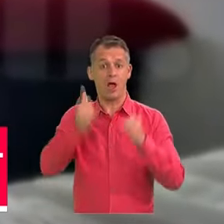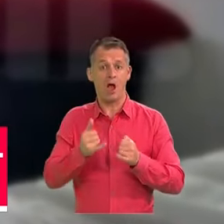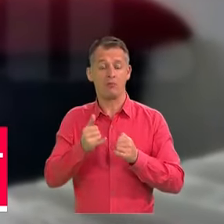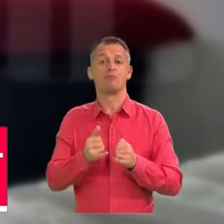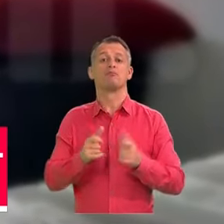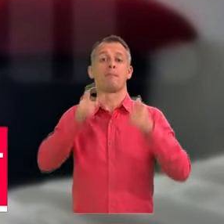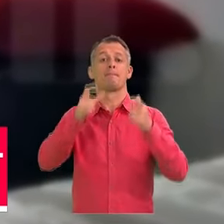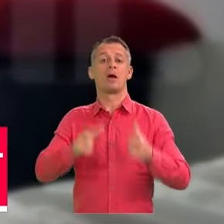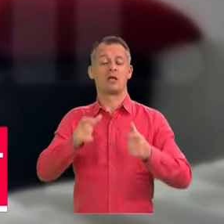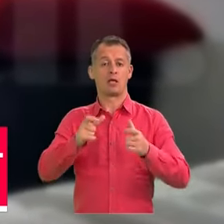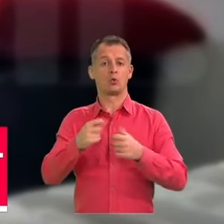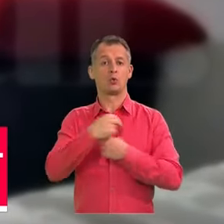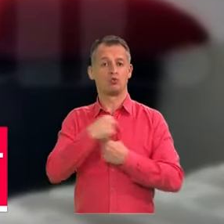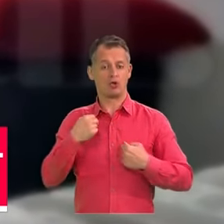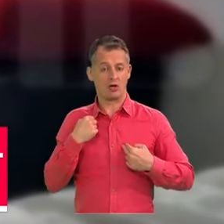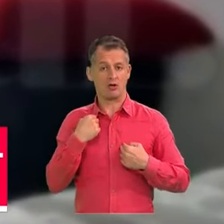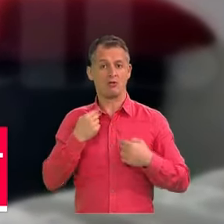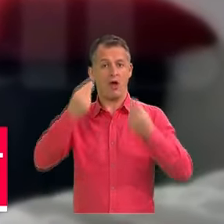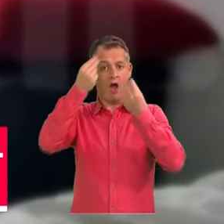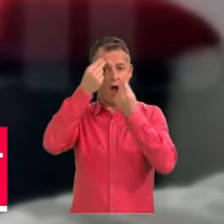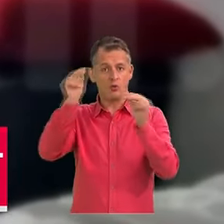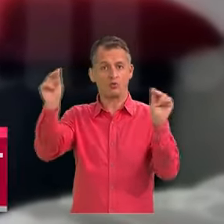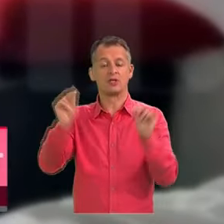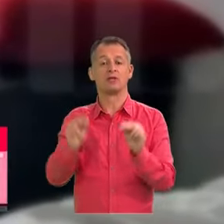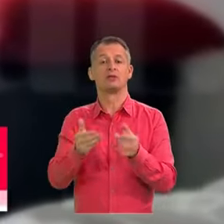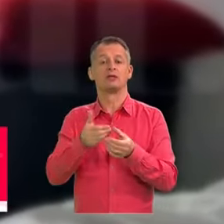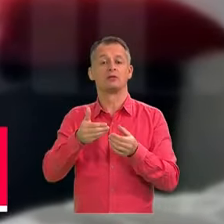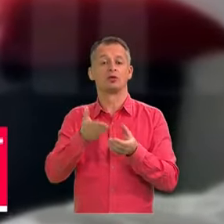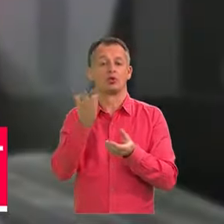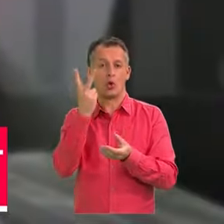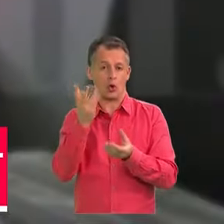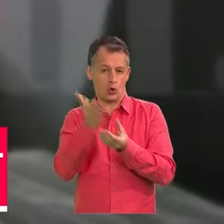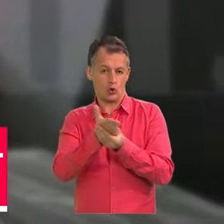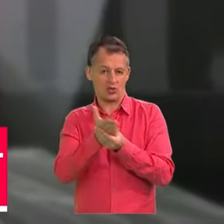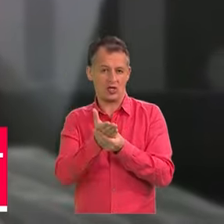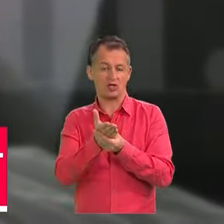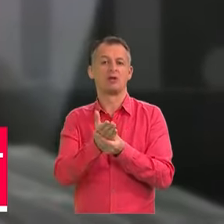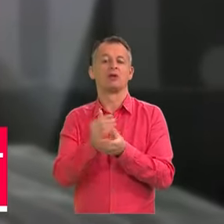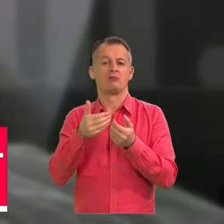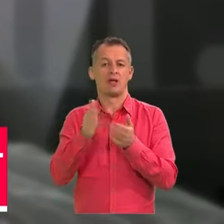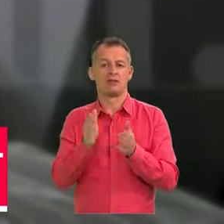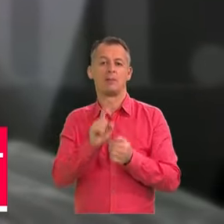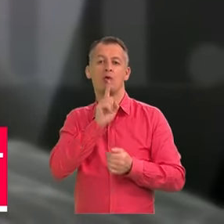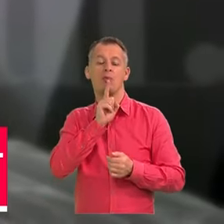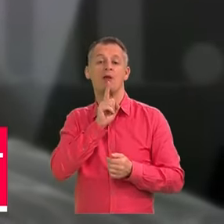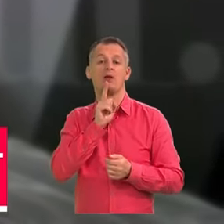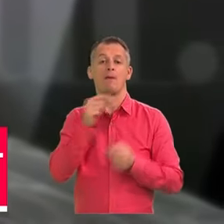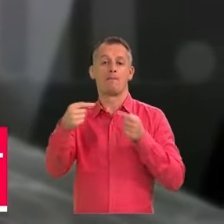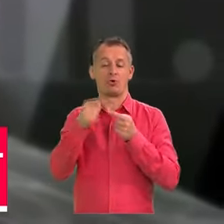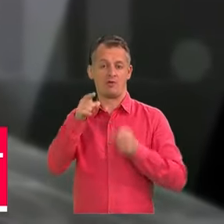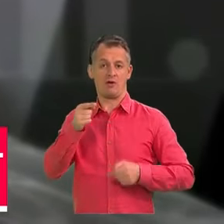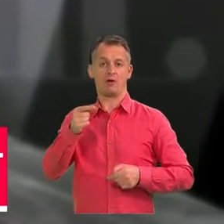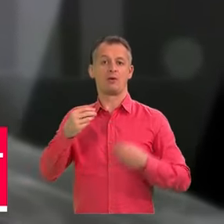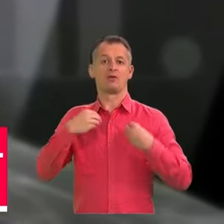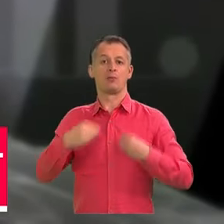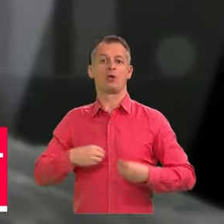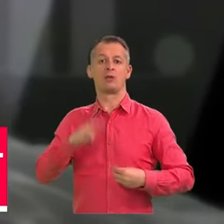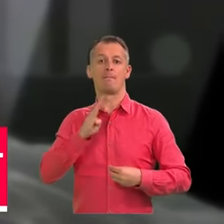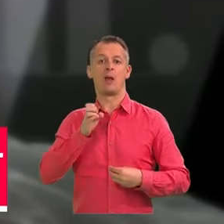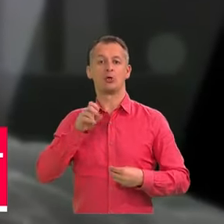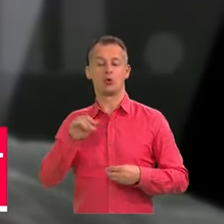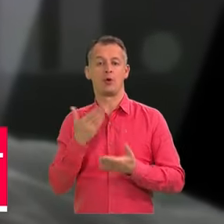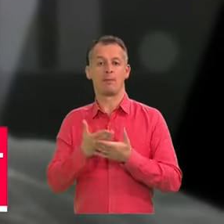general a anunțat că au fost deschise două dosare penale pe numele deputatului Bălășoiu, un dosar pentru